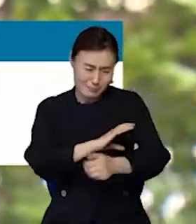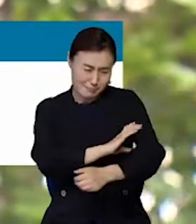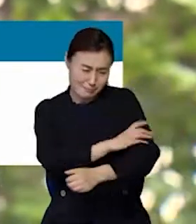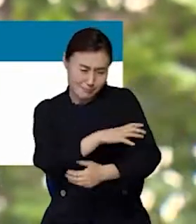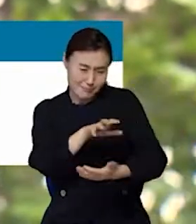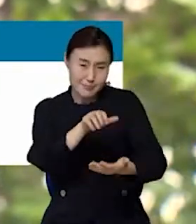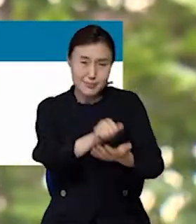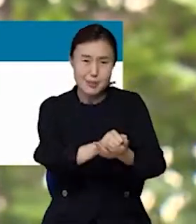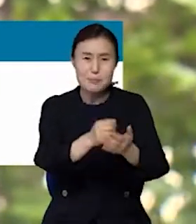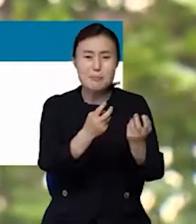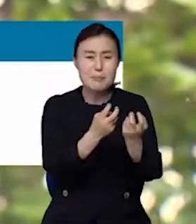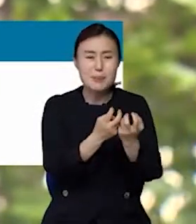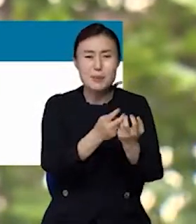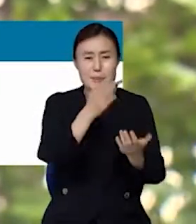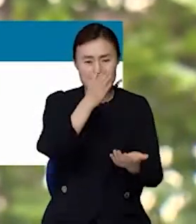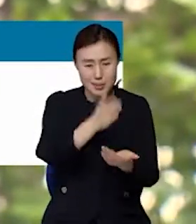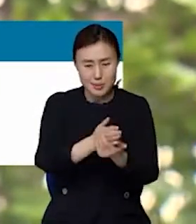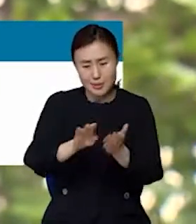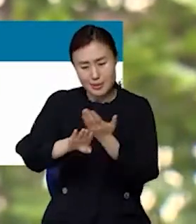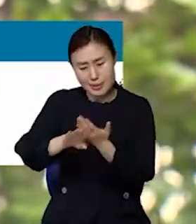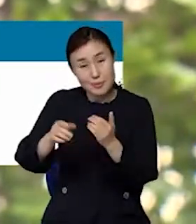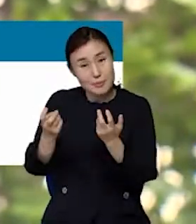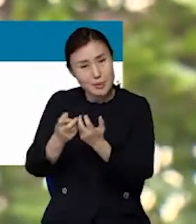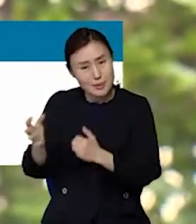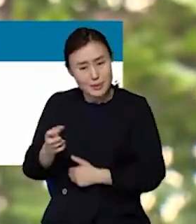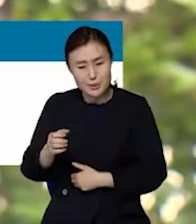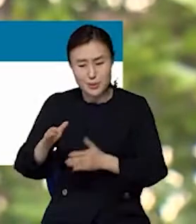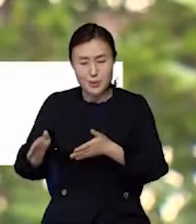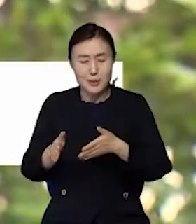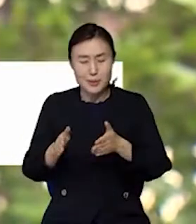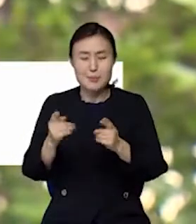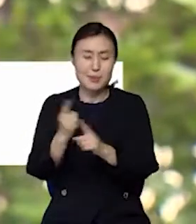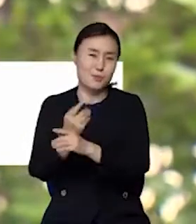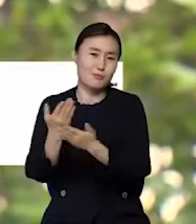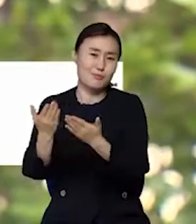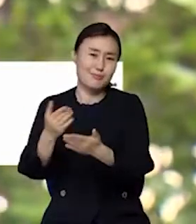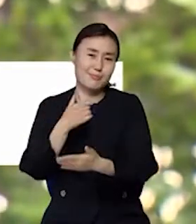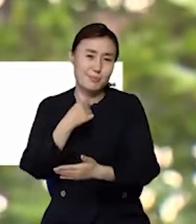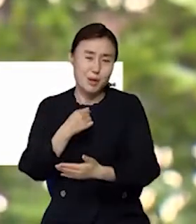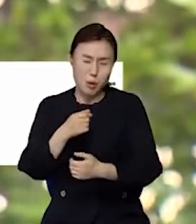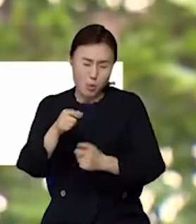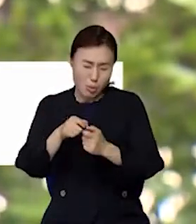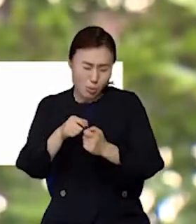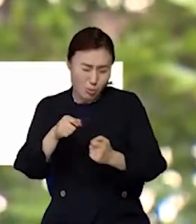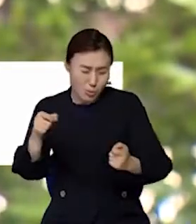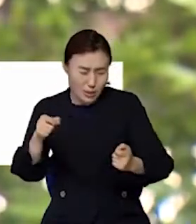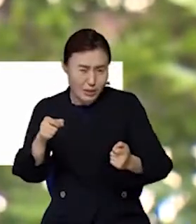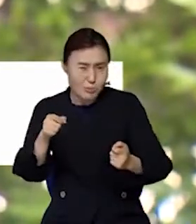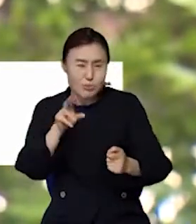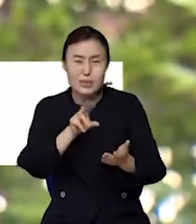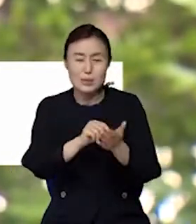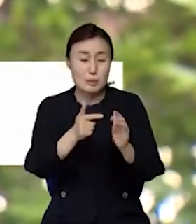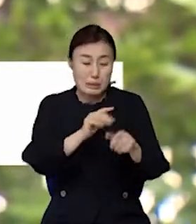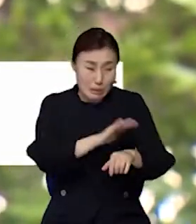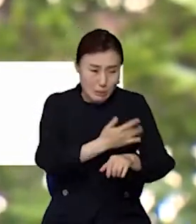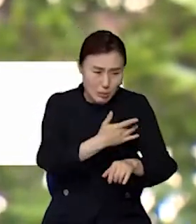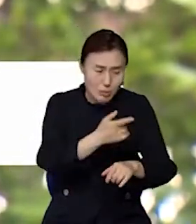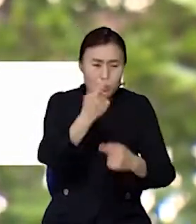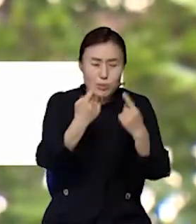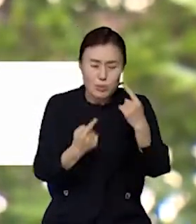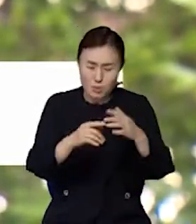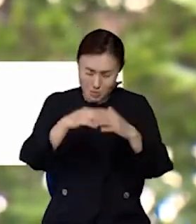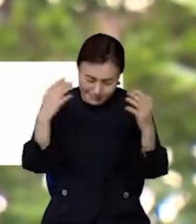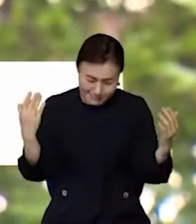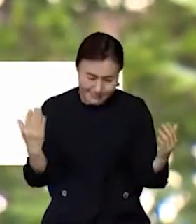방식과 다른 방법으로 저는 전남을 변화시키고 싶습니다. 오래 했다가 아닙니다. 잘못했다가 아닙니다.